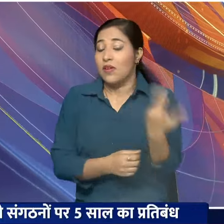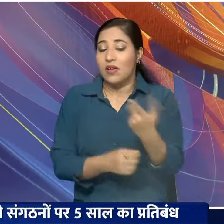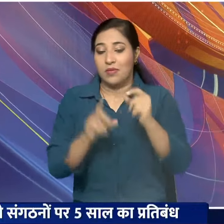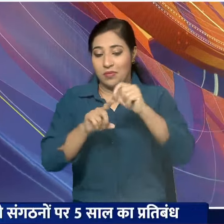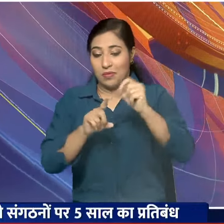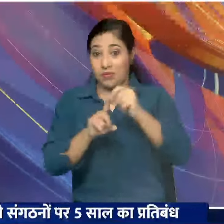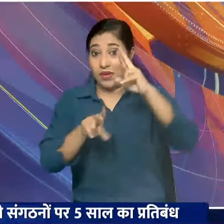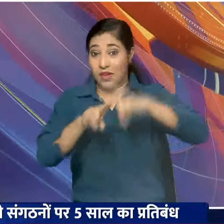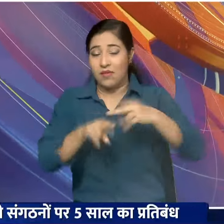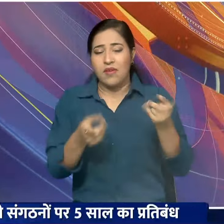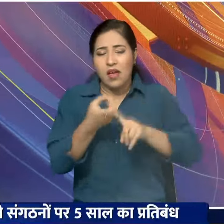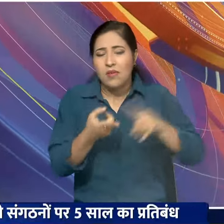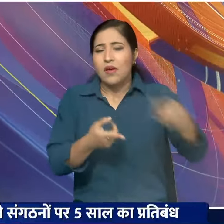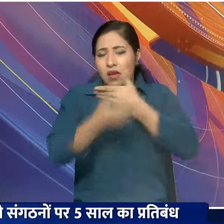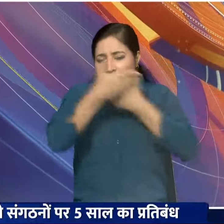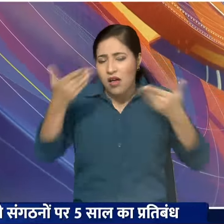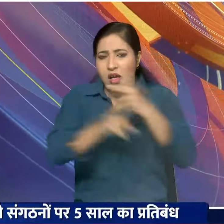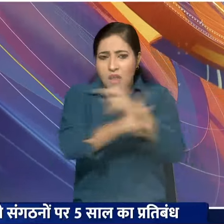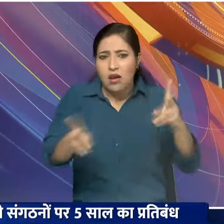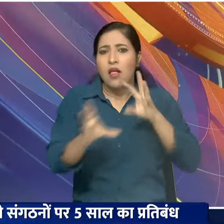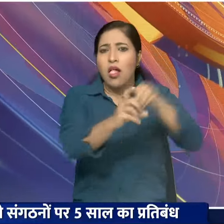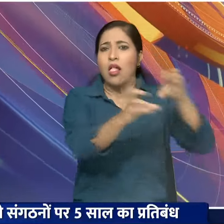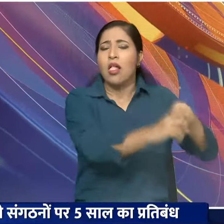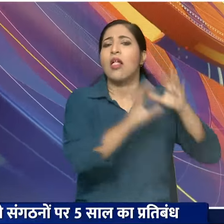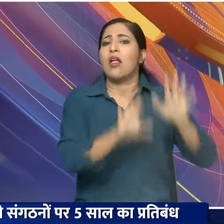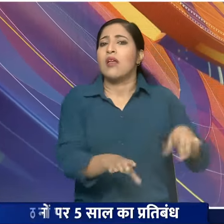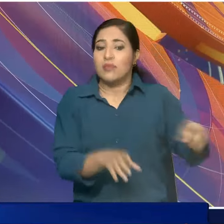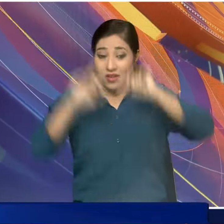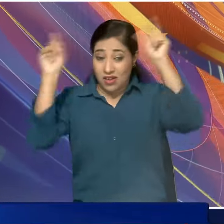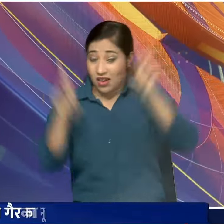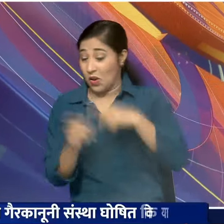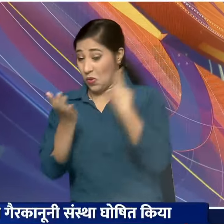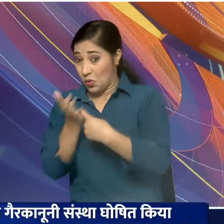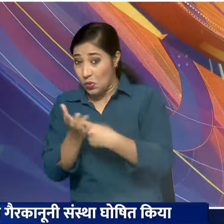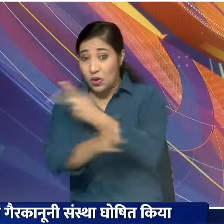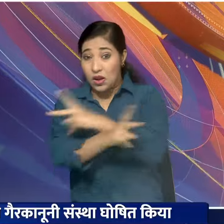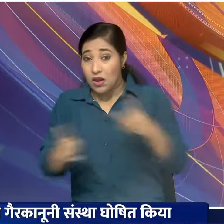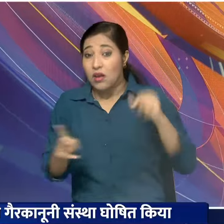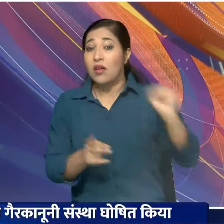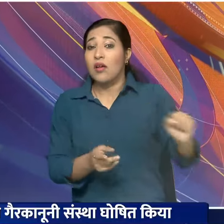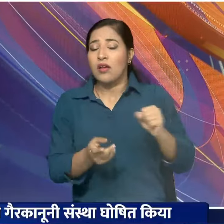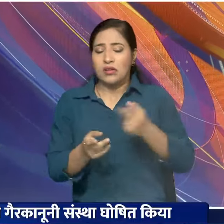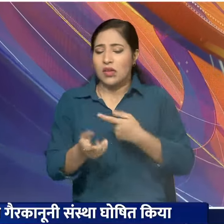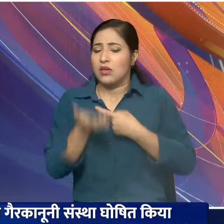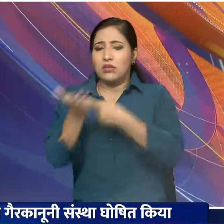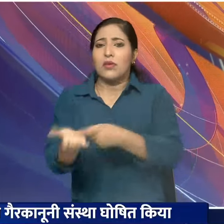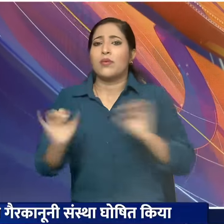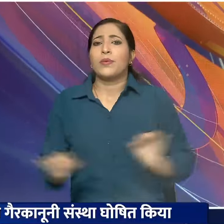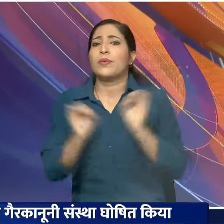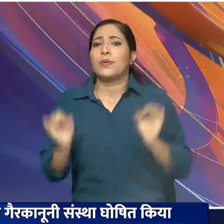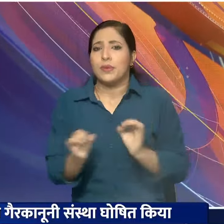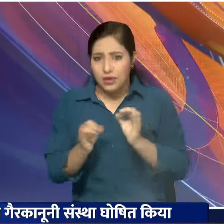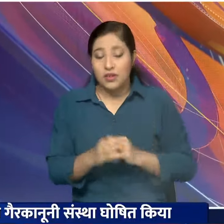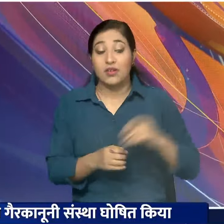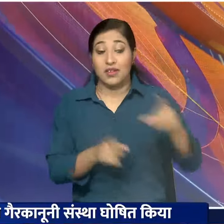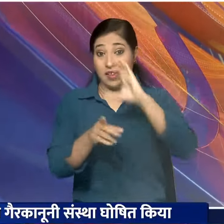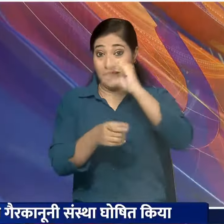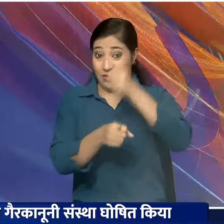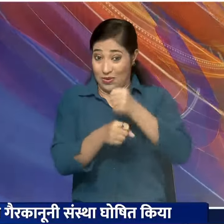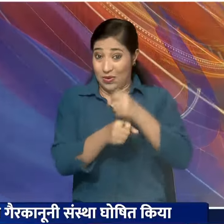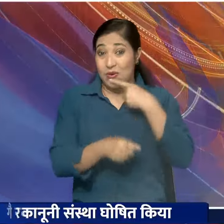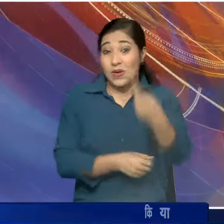कई आपराधिक आतंकी मामलों में शामिल रहा, ये देश के संविधान प्राधिकार का अनादर करता है। केंद्र सरकार